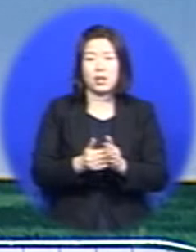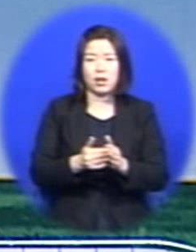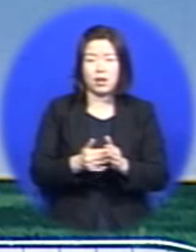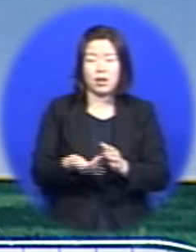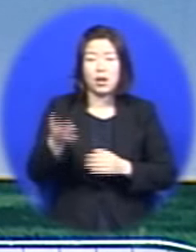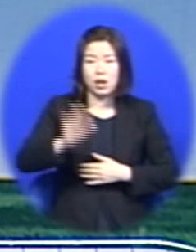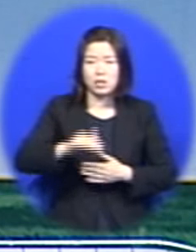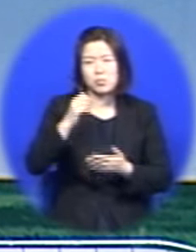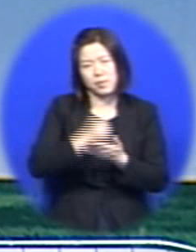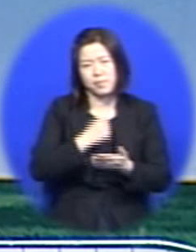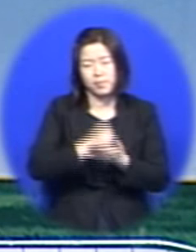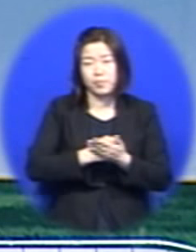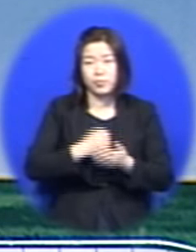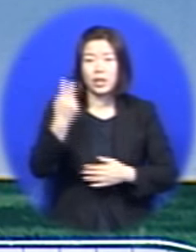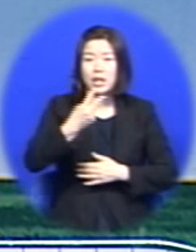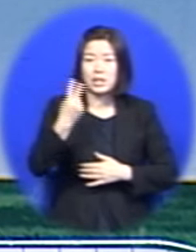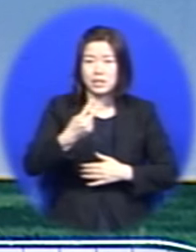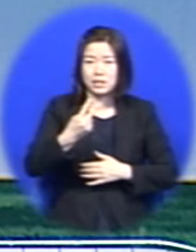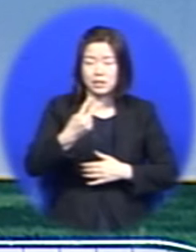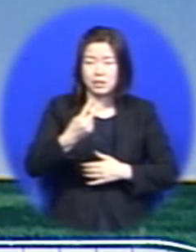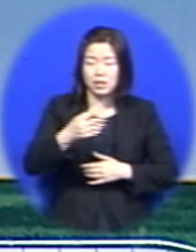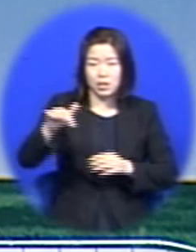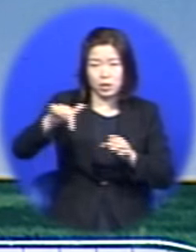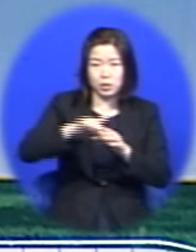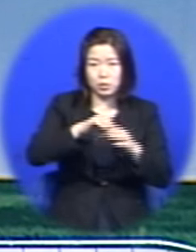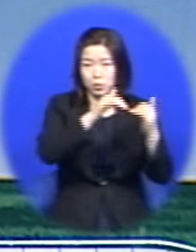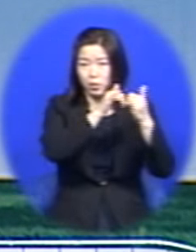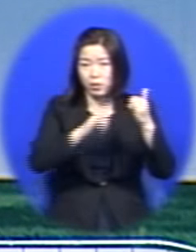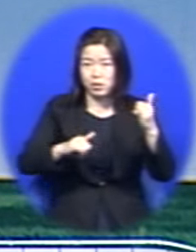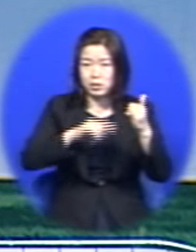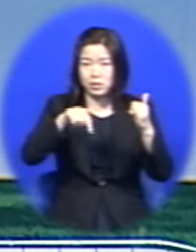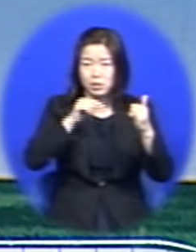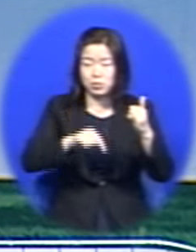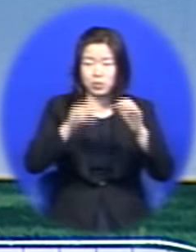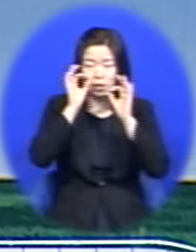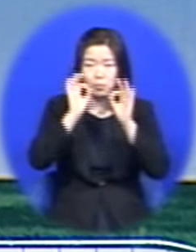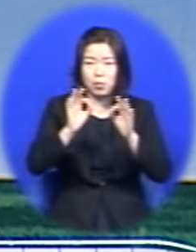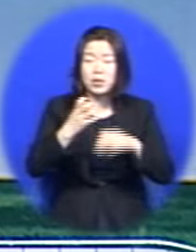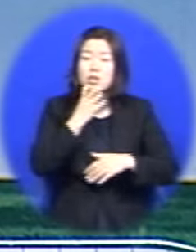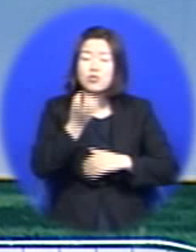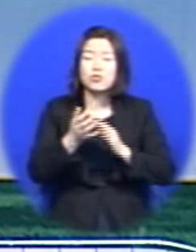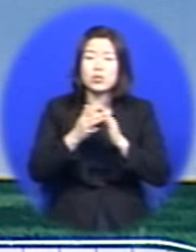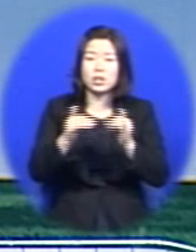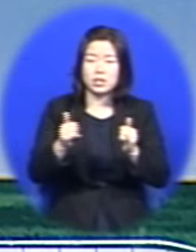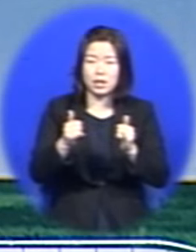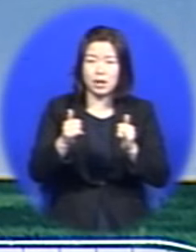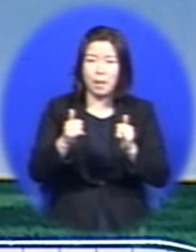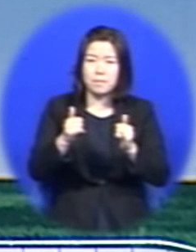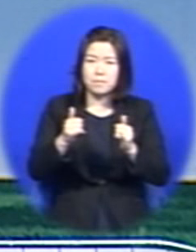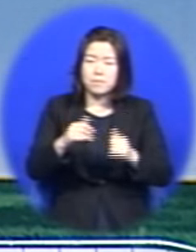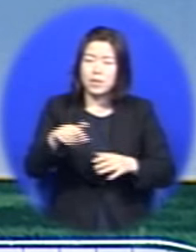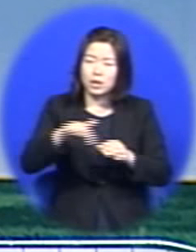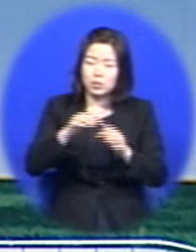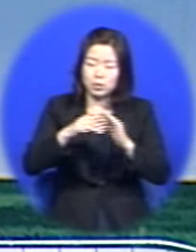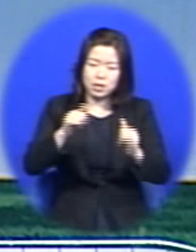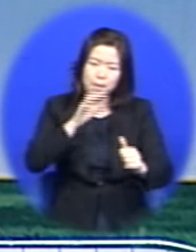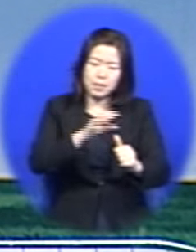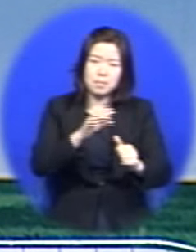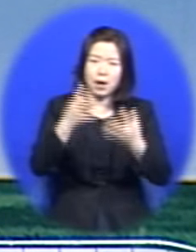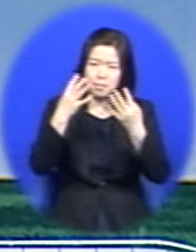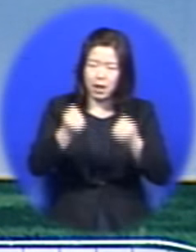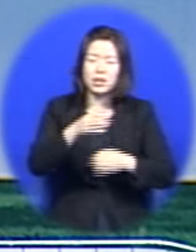안타깝게도 2000년 기독교 역사에 유대인들을 향한 기독교인들의 핍박이 말할 수가